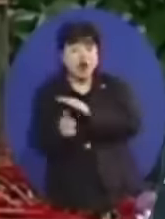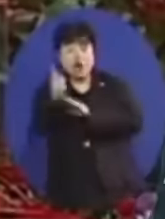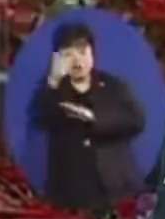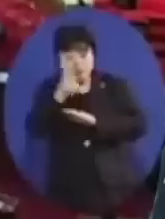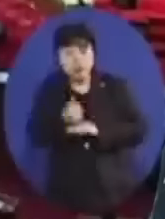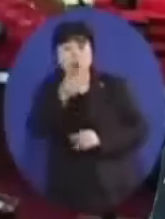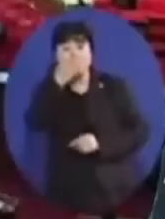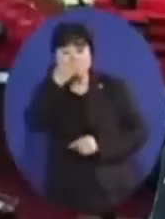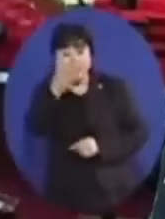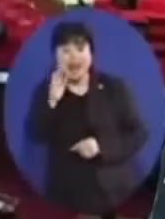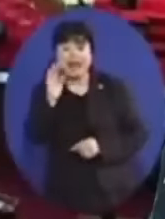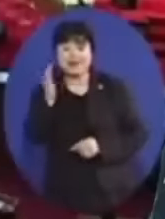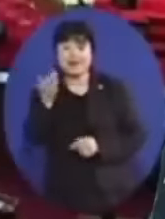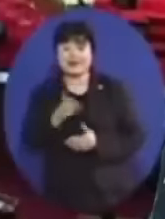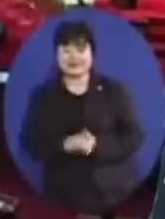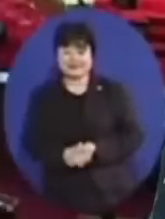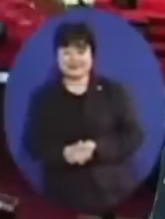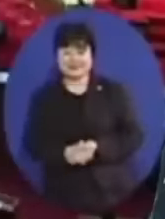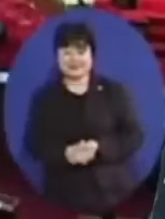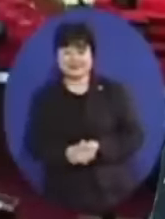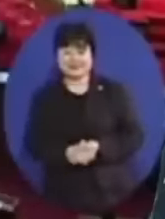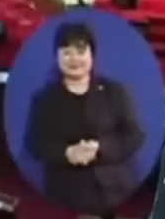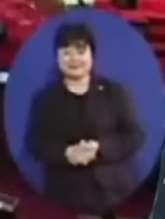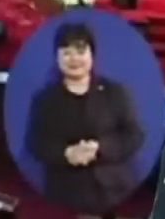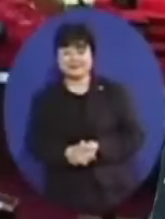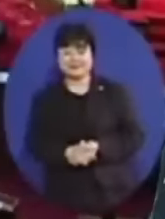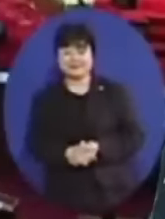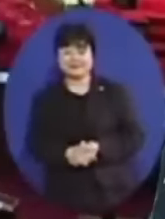인생을 살아갈 수가 있습니다.